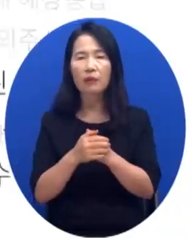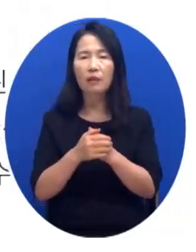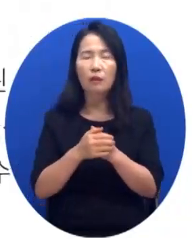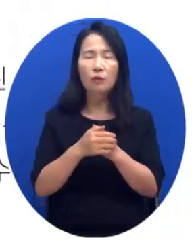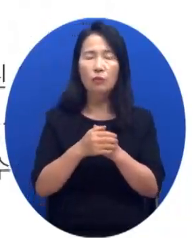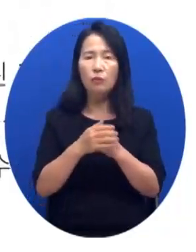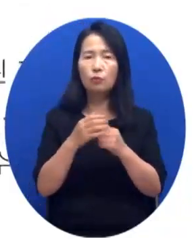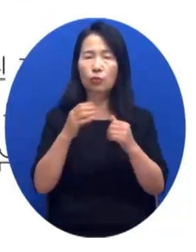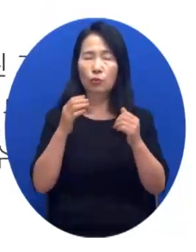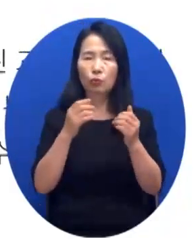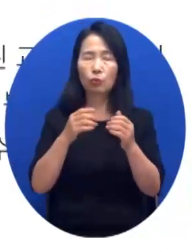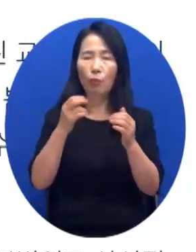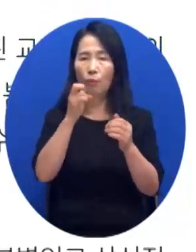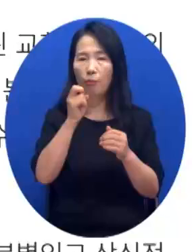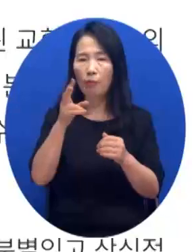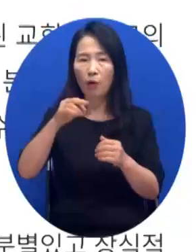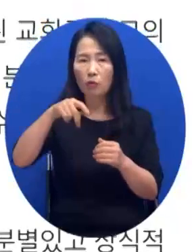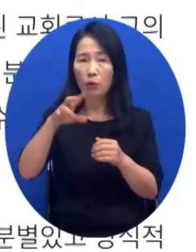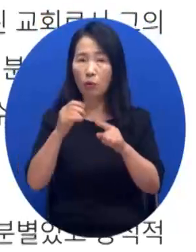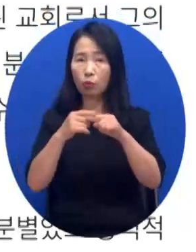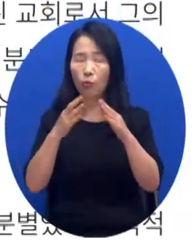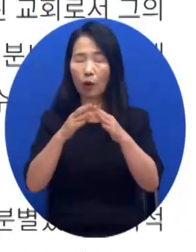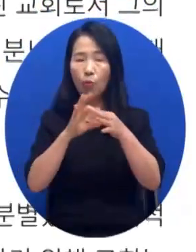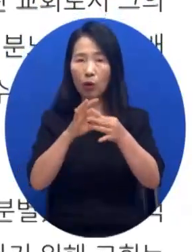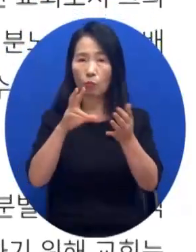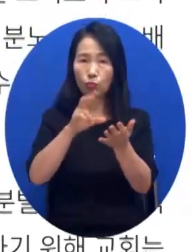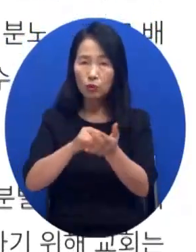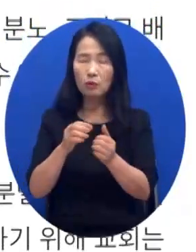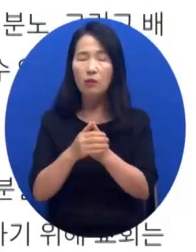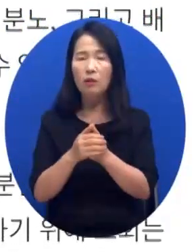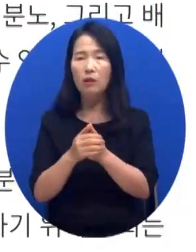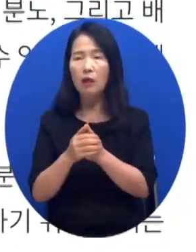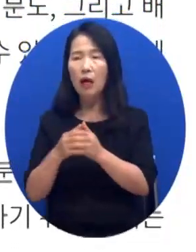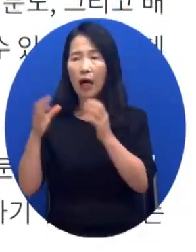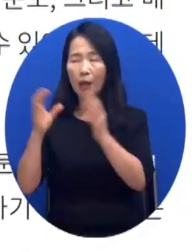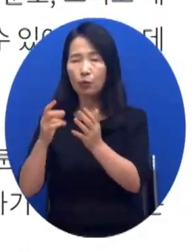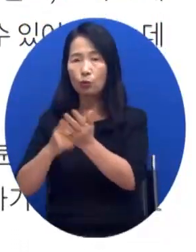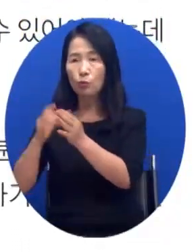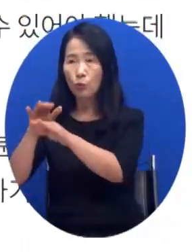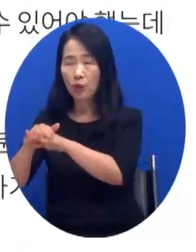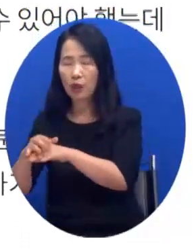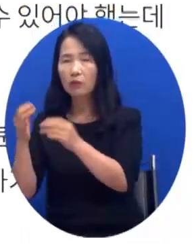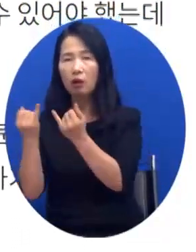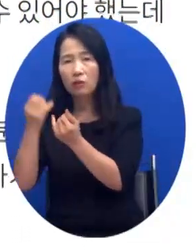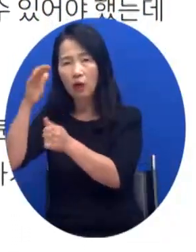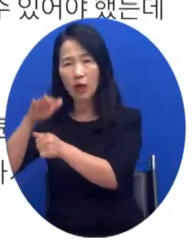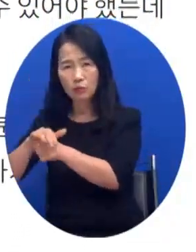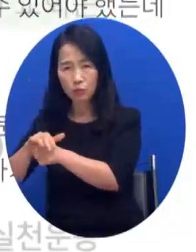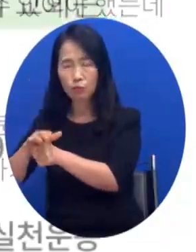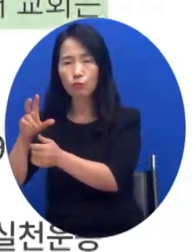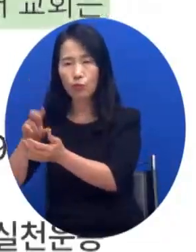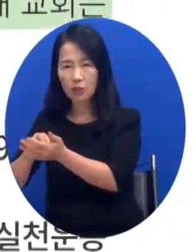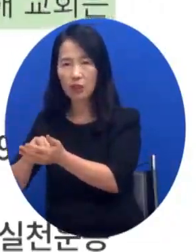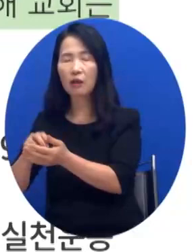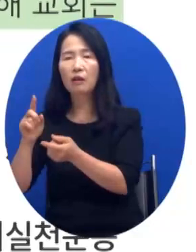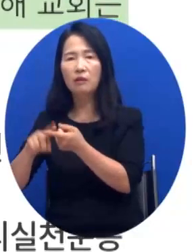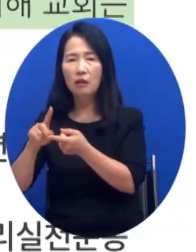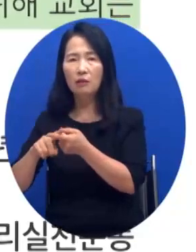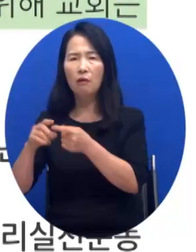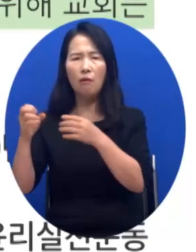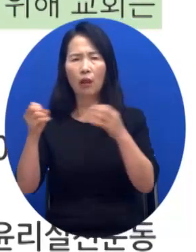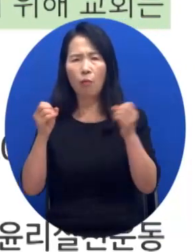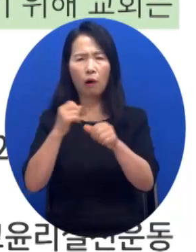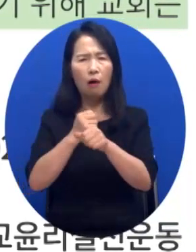통합총회는 명성교회 관련 문제를, 합동총회는 여성 안수와 강도권 문제를 제대로 다루지